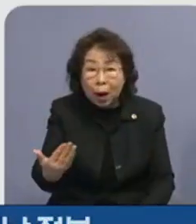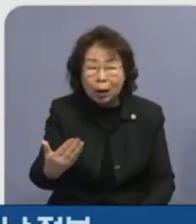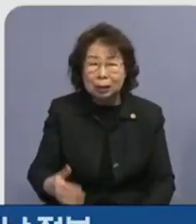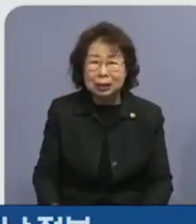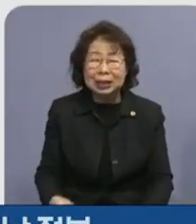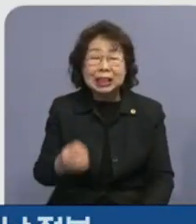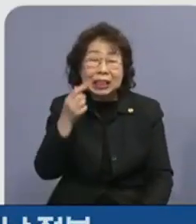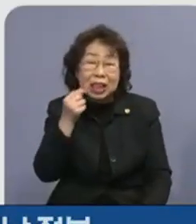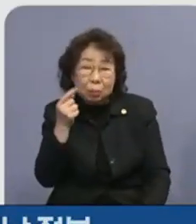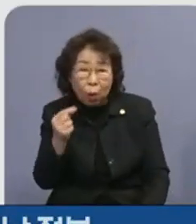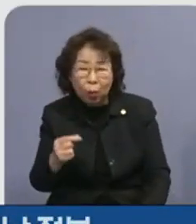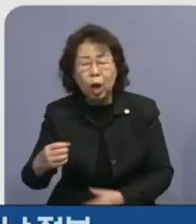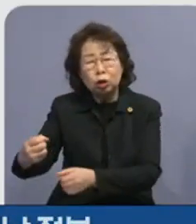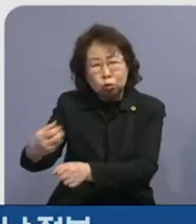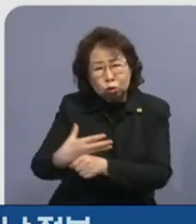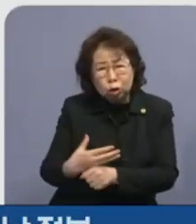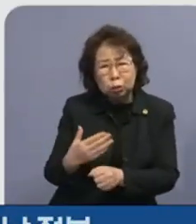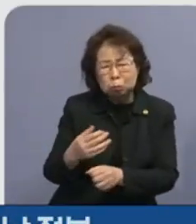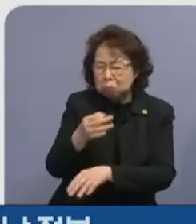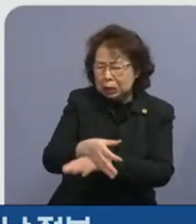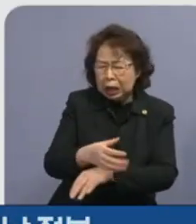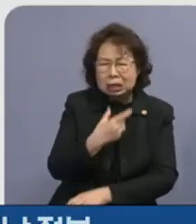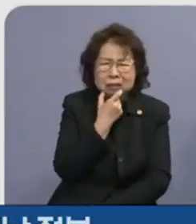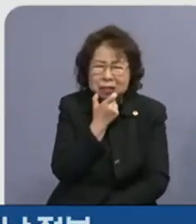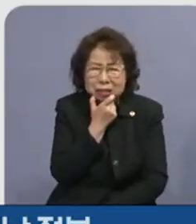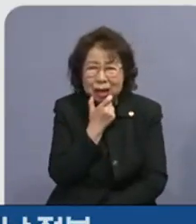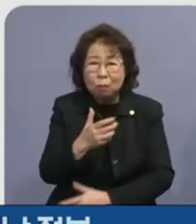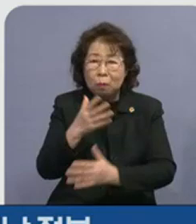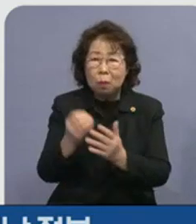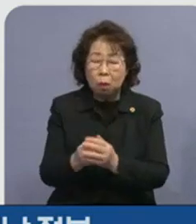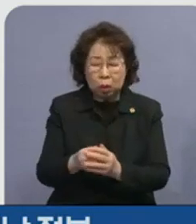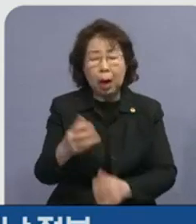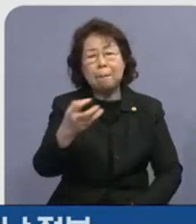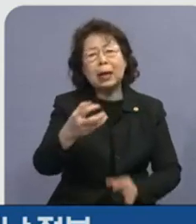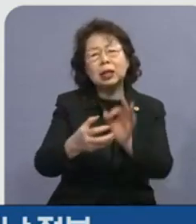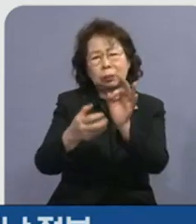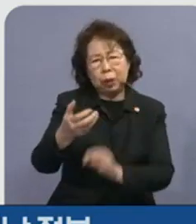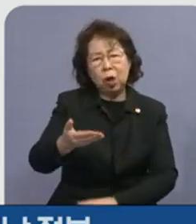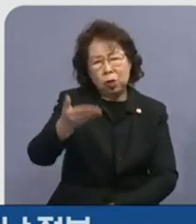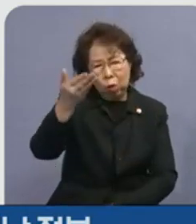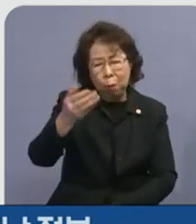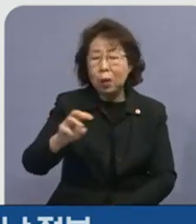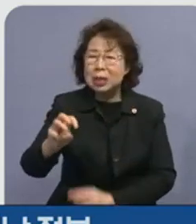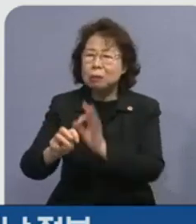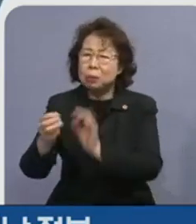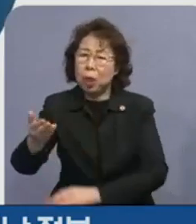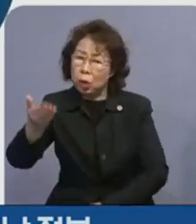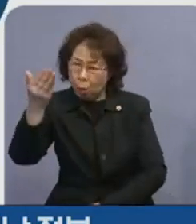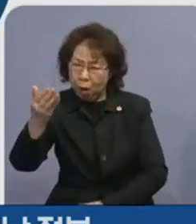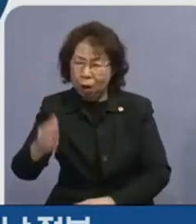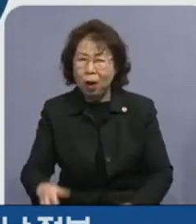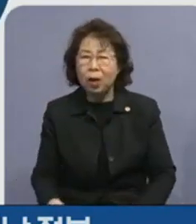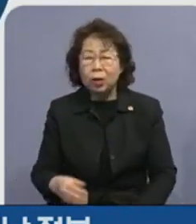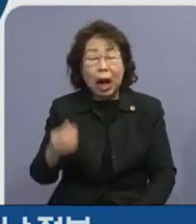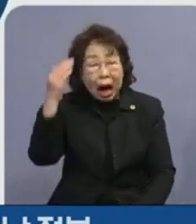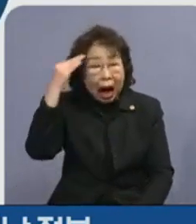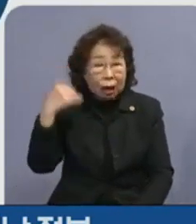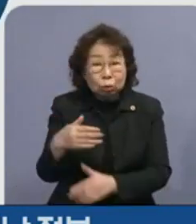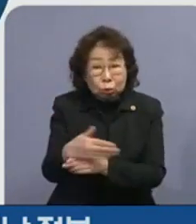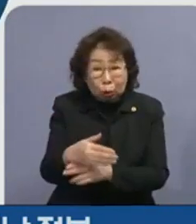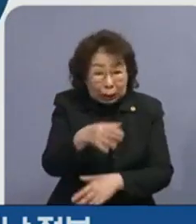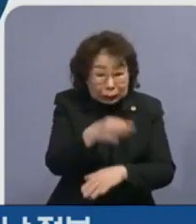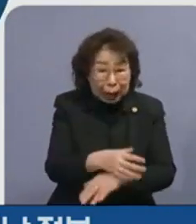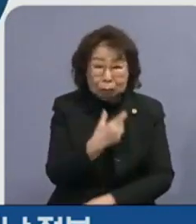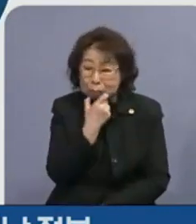일본산과 수입산을 구매하지 않겠다는 사람이 각각 80% 30%, 국내산은 안 산다는